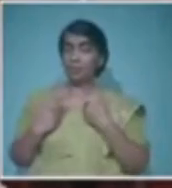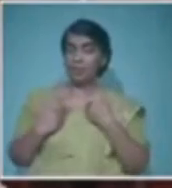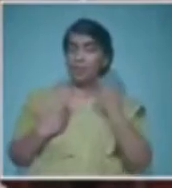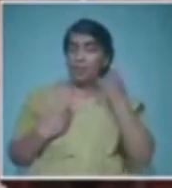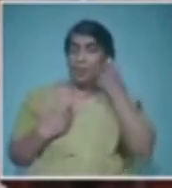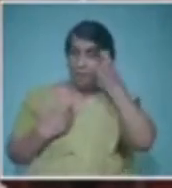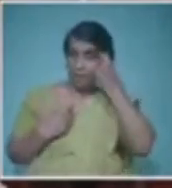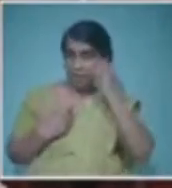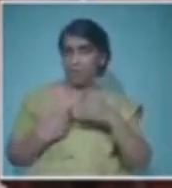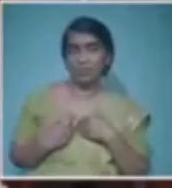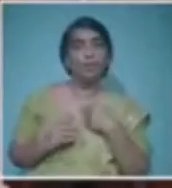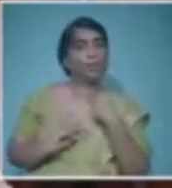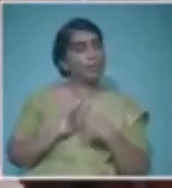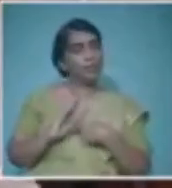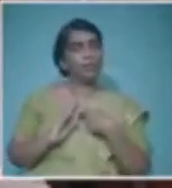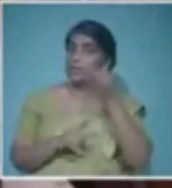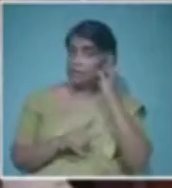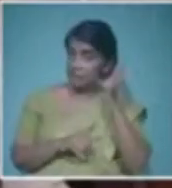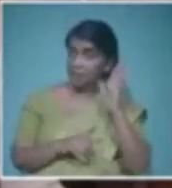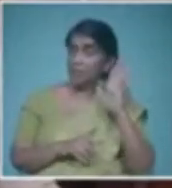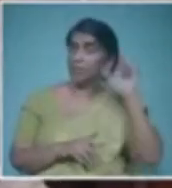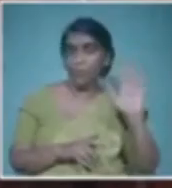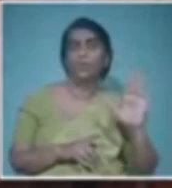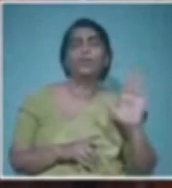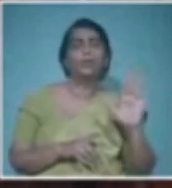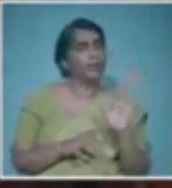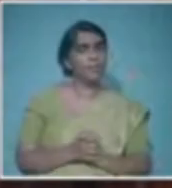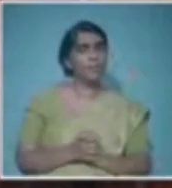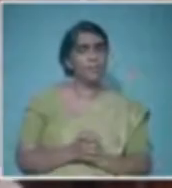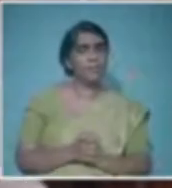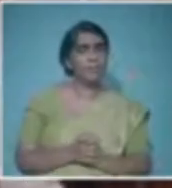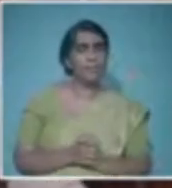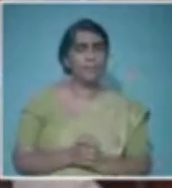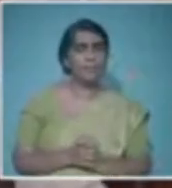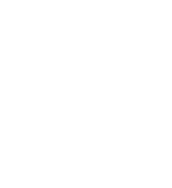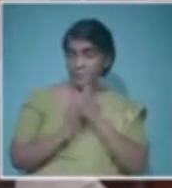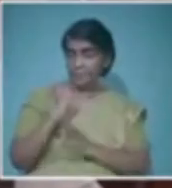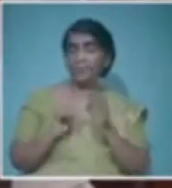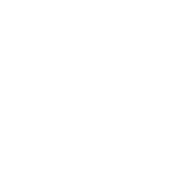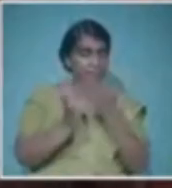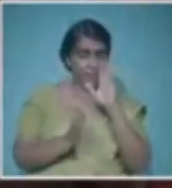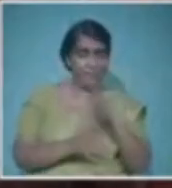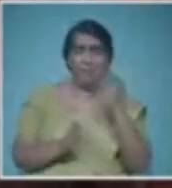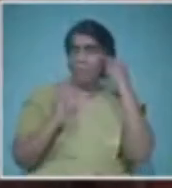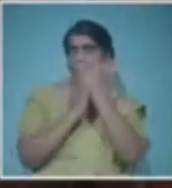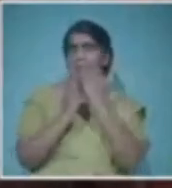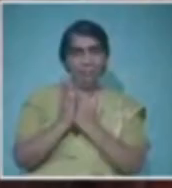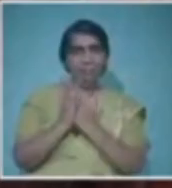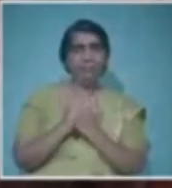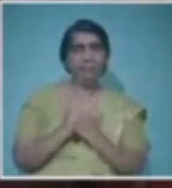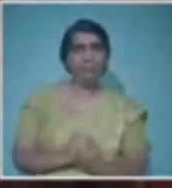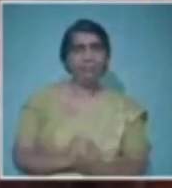என்றால், ஒரு நாட்டினுடைய ஜனாதிபதியால், நாட்டினுடைய நீதி அமைச்சால் முன்வைக்கப்படுகின்ற விடயங்களை